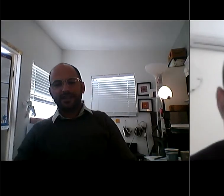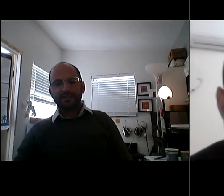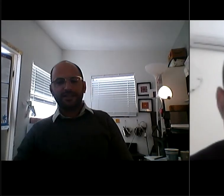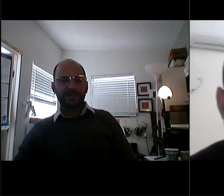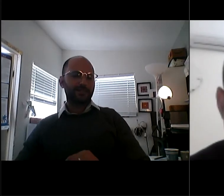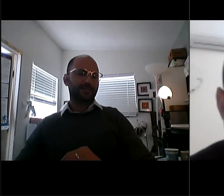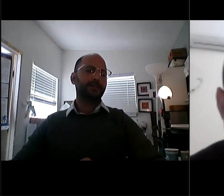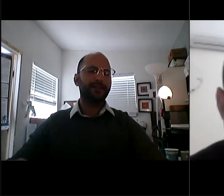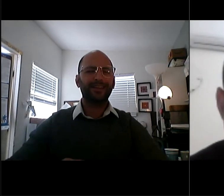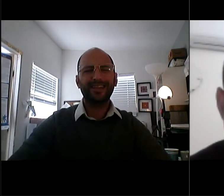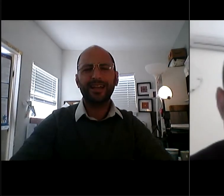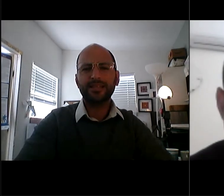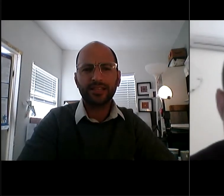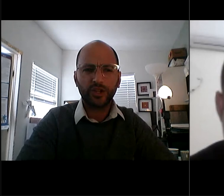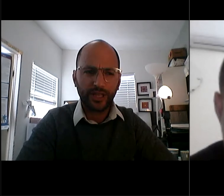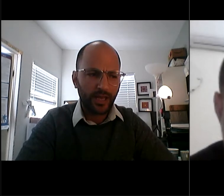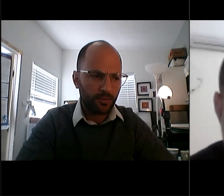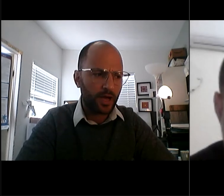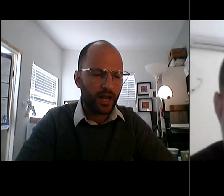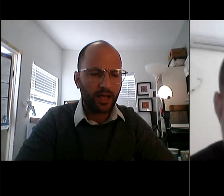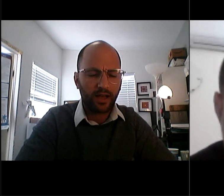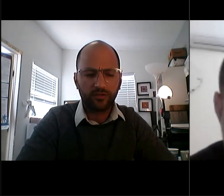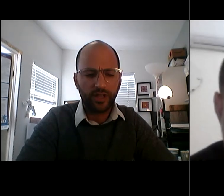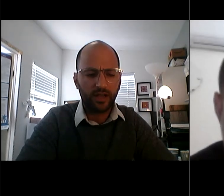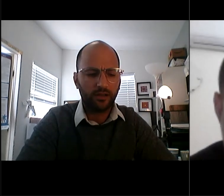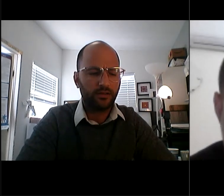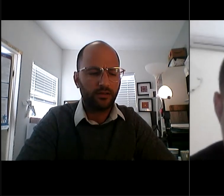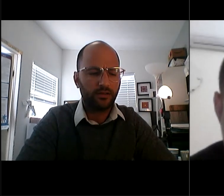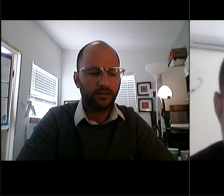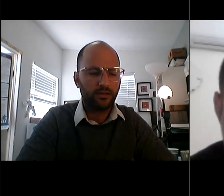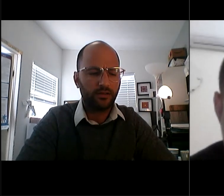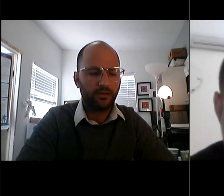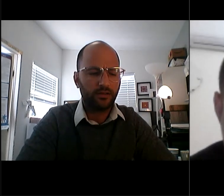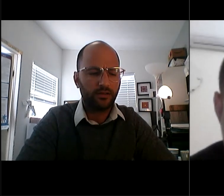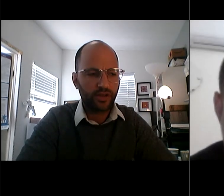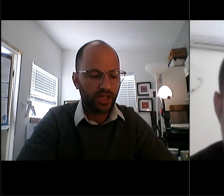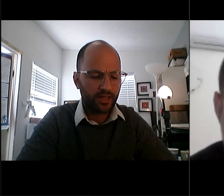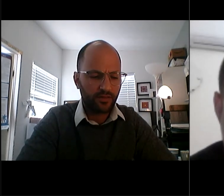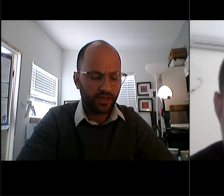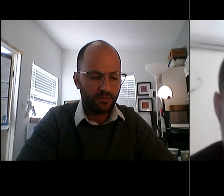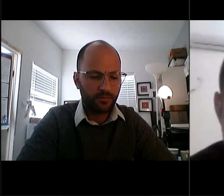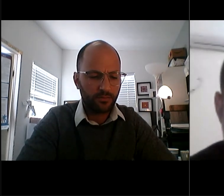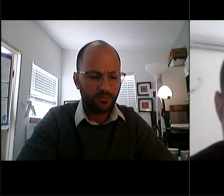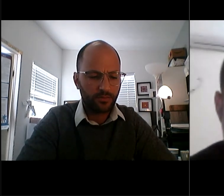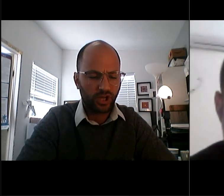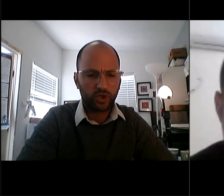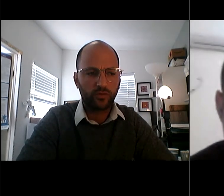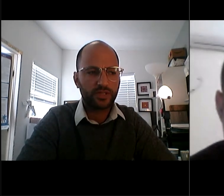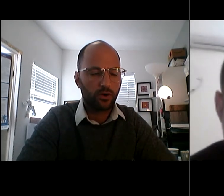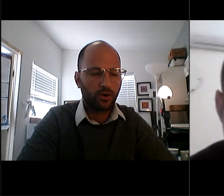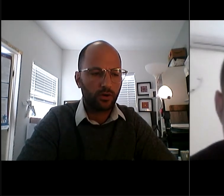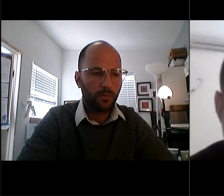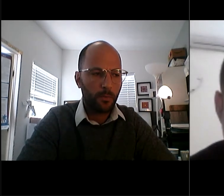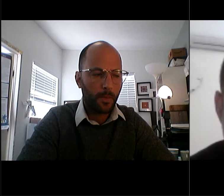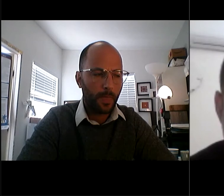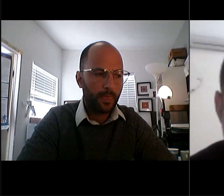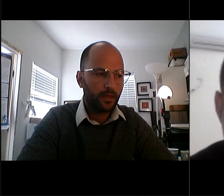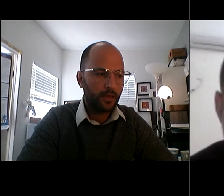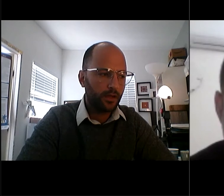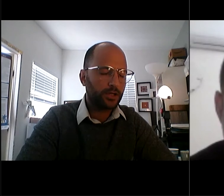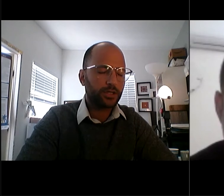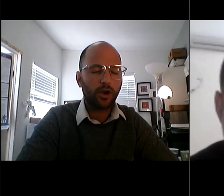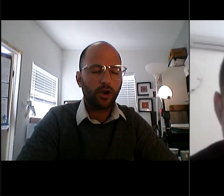אז למה דווקא לטקסס? אני אכנס לזה יותר במהלך העבודה, אני חושב שאחד הדברים שחשוב